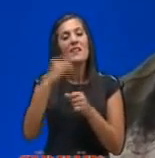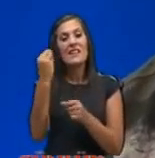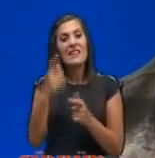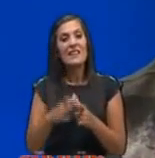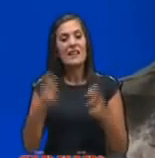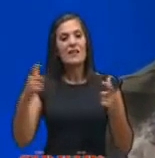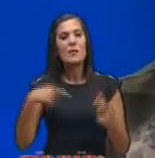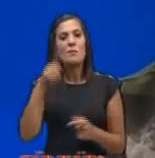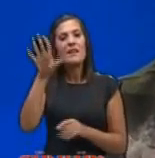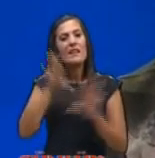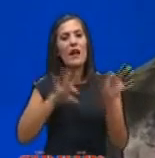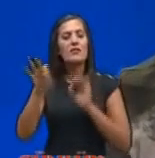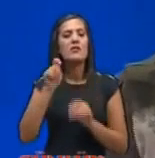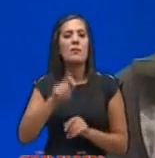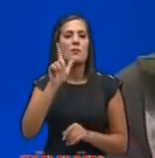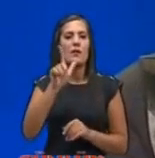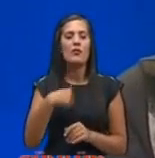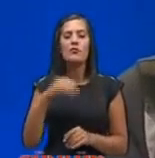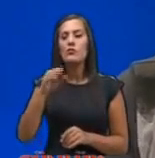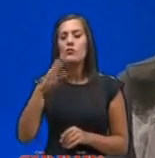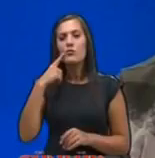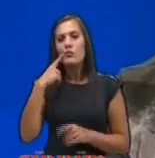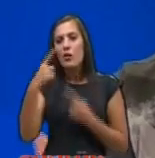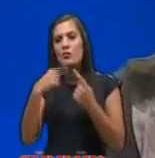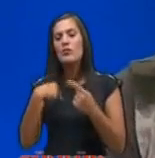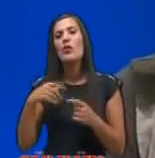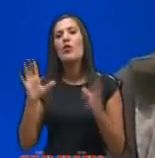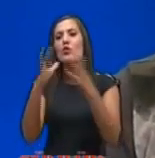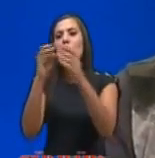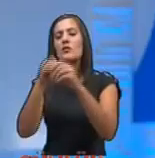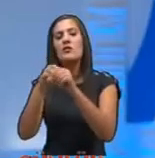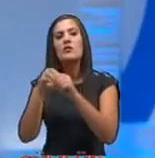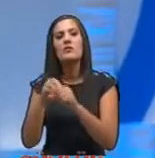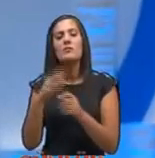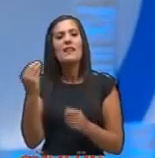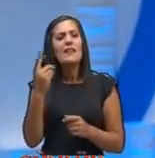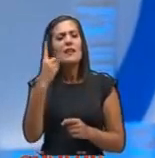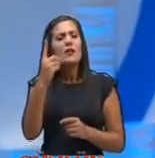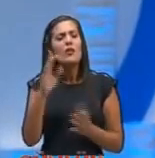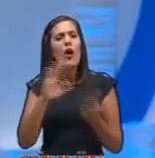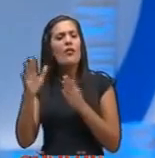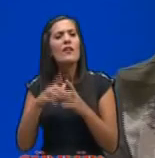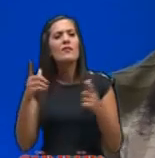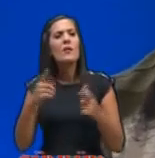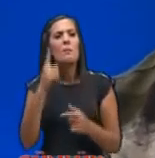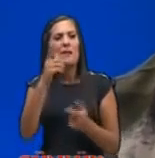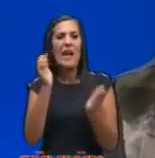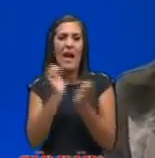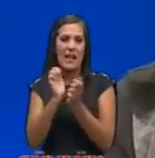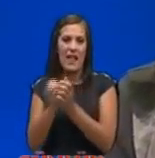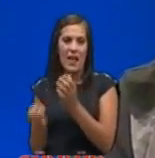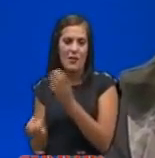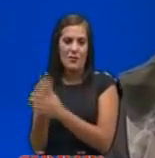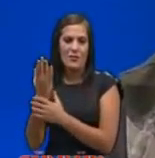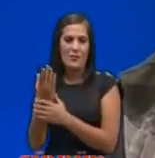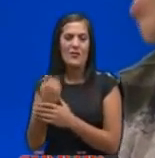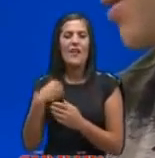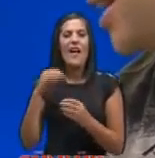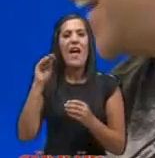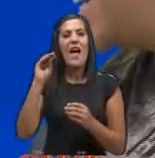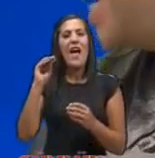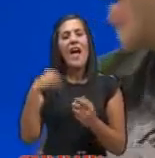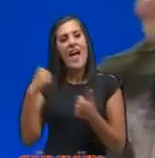tabii ki. Bir yere geldik, yaptık. Çok tuttu albüm. Evet. 100'den fazla konser verdik, 20'den fazla ödül aldık. İşte Altın Kelebeği'nden işte en iyi solistin, en iyi grubuna kadar